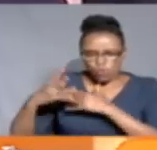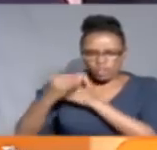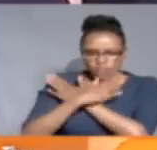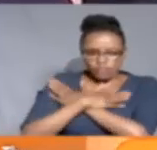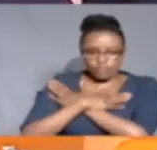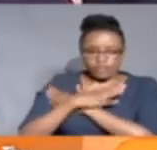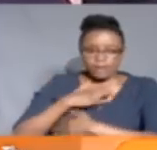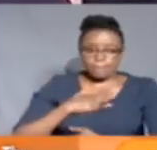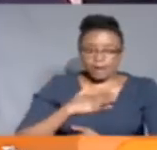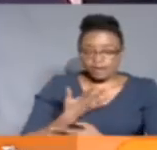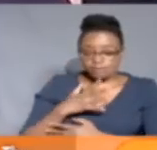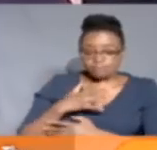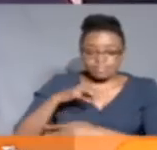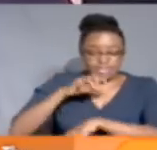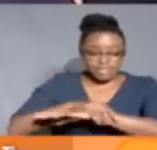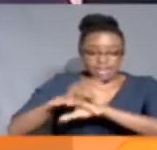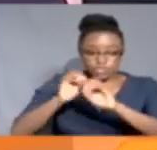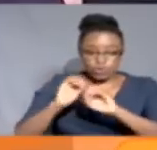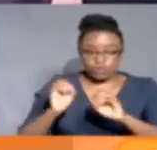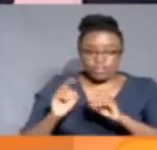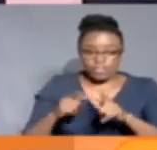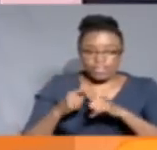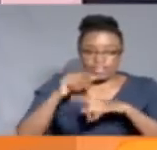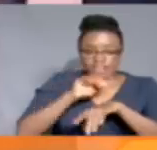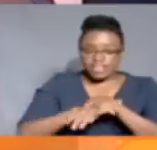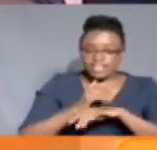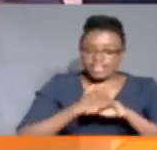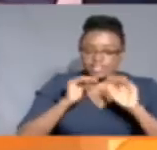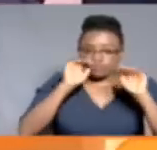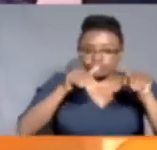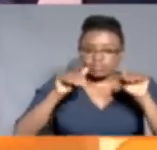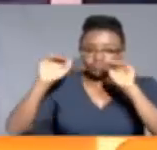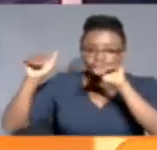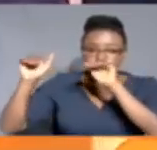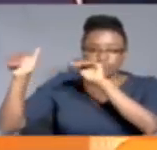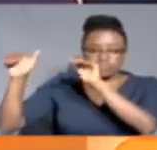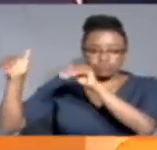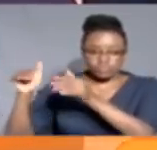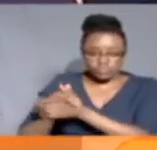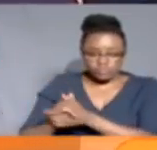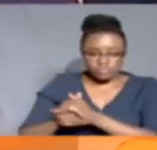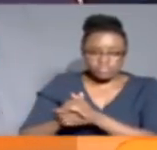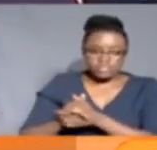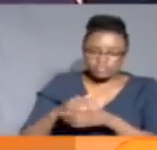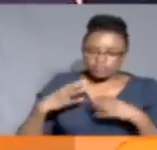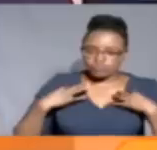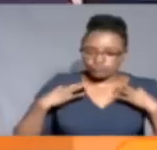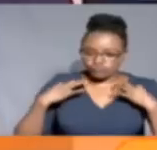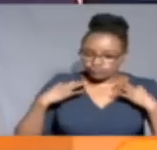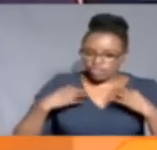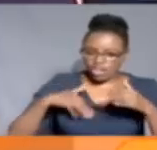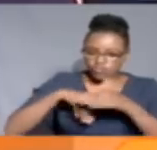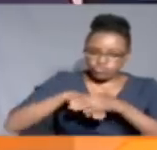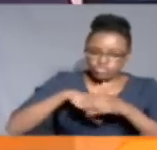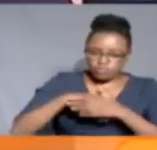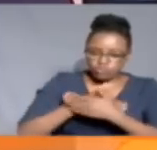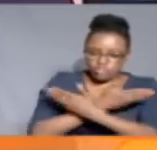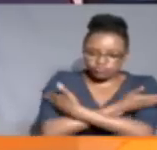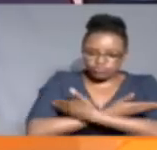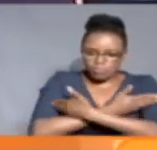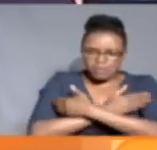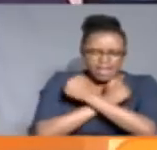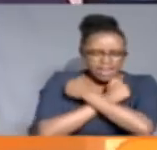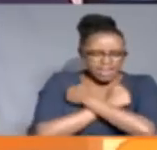yangu nikamkosa. So nikakuta ameanika nguo pale jezi ya football. So mimi nilikuwa napenda ball